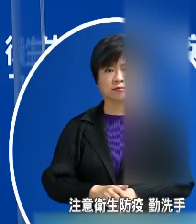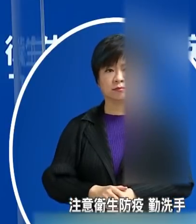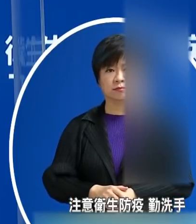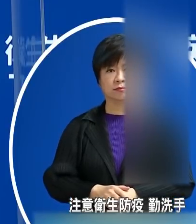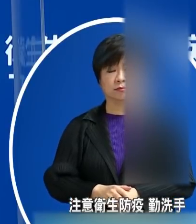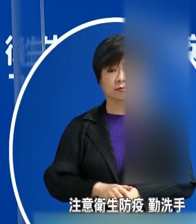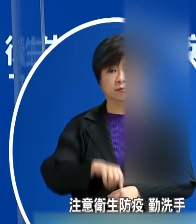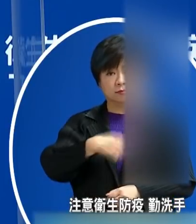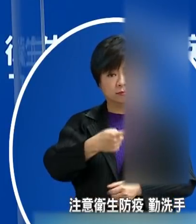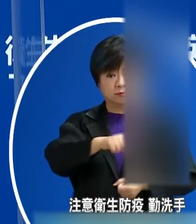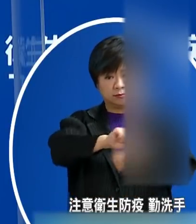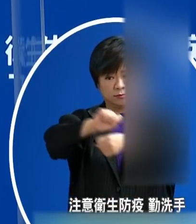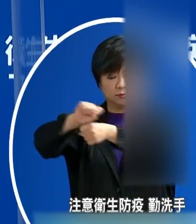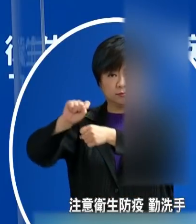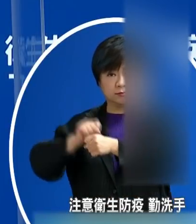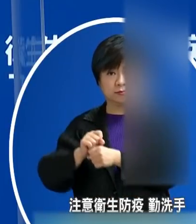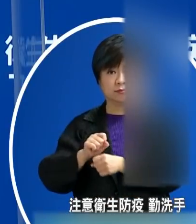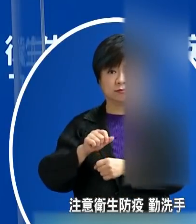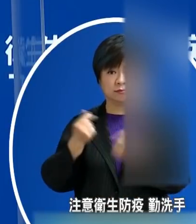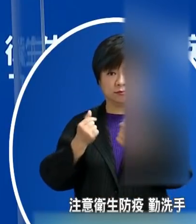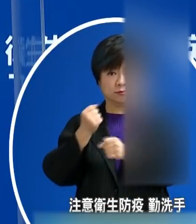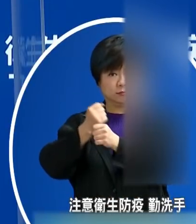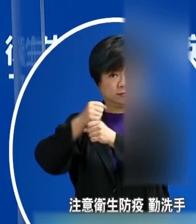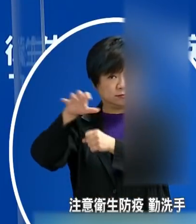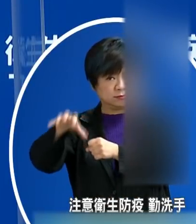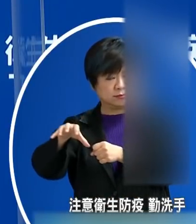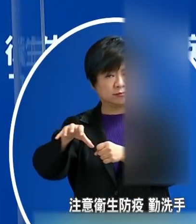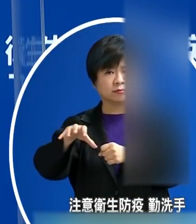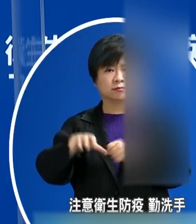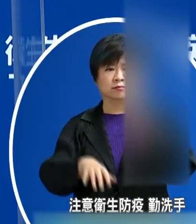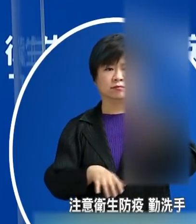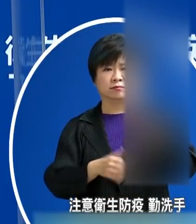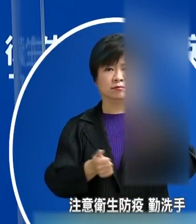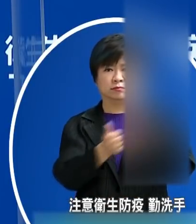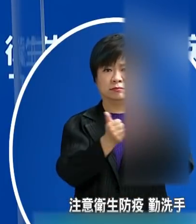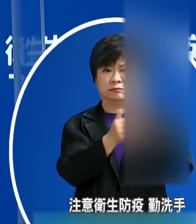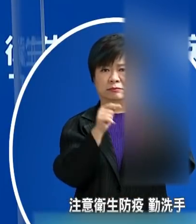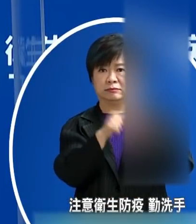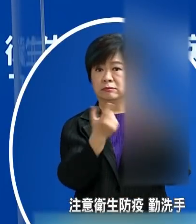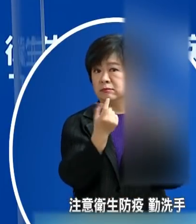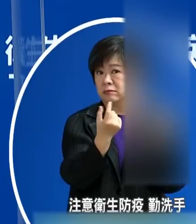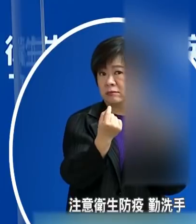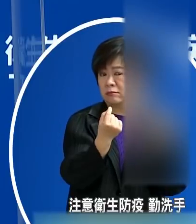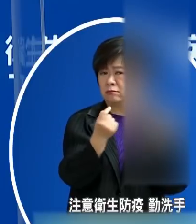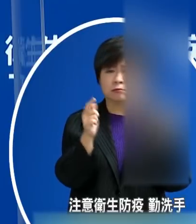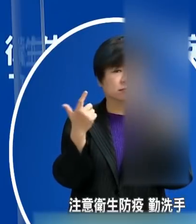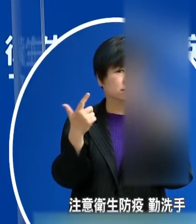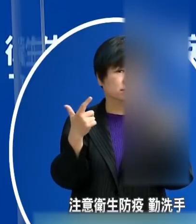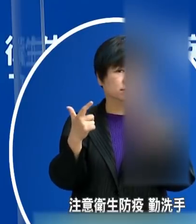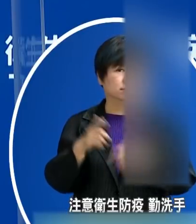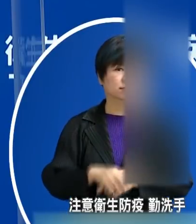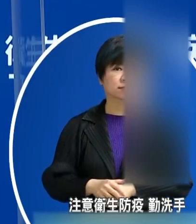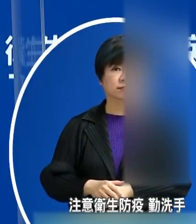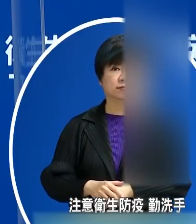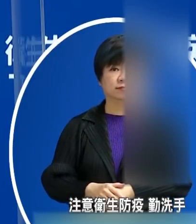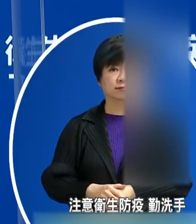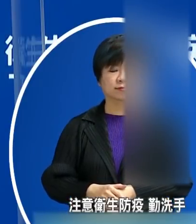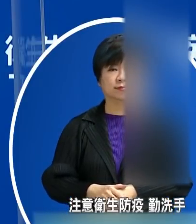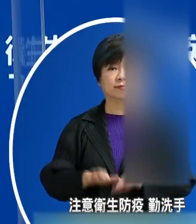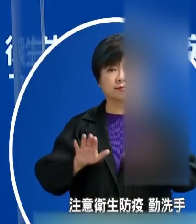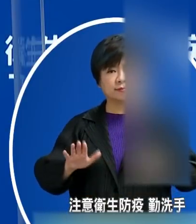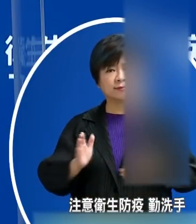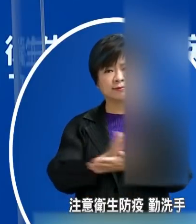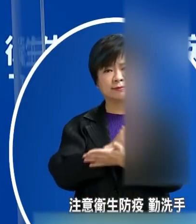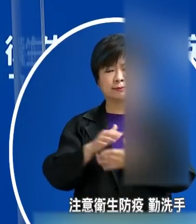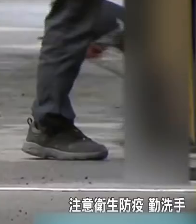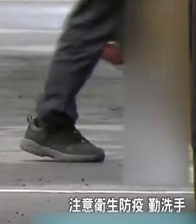多了这几位，然后相关的职场跟交通车的并没有直接的这样的一个接触，所以在目前这